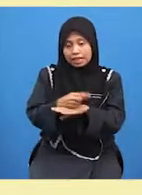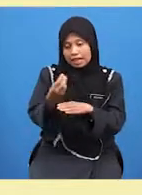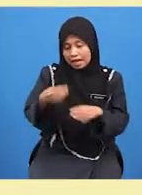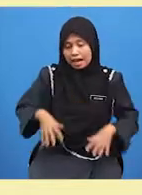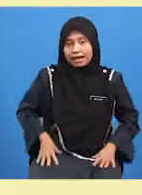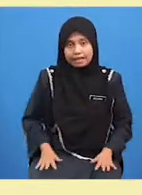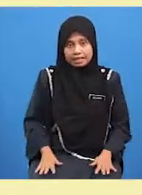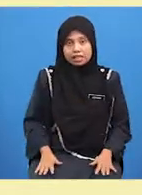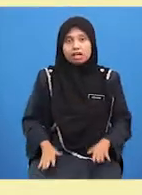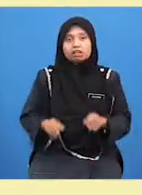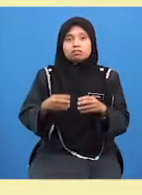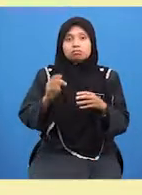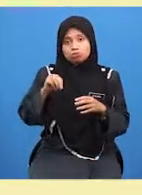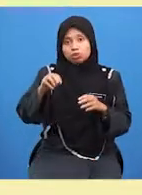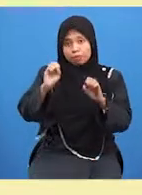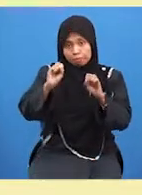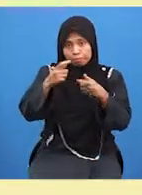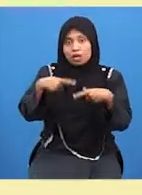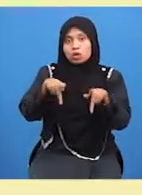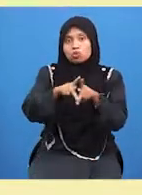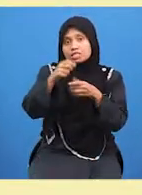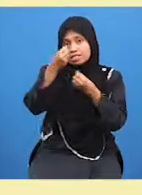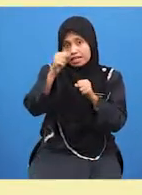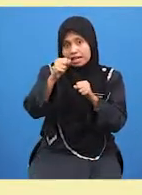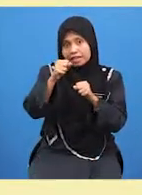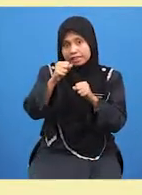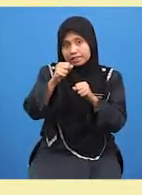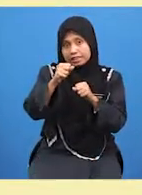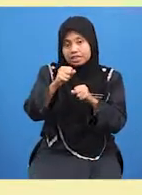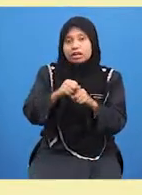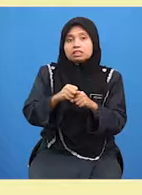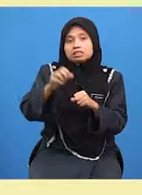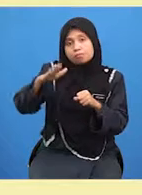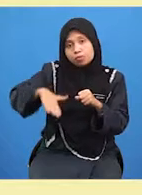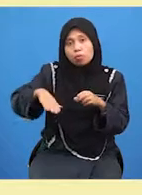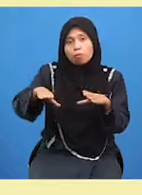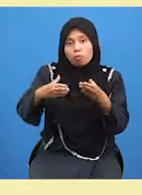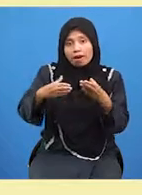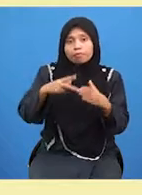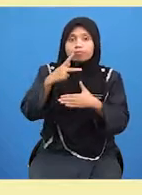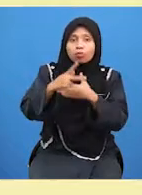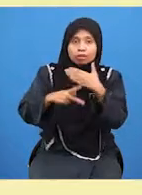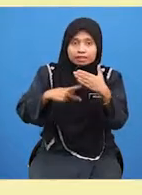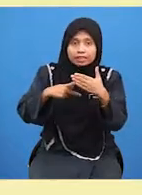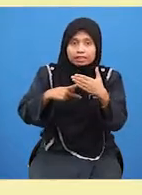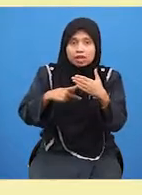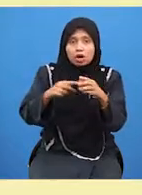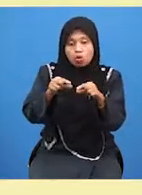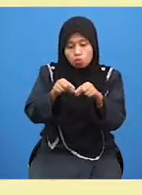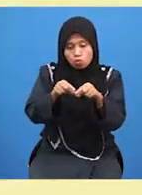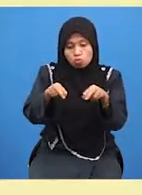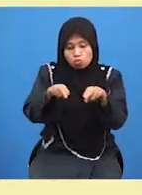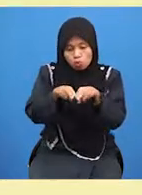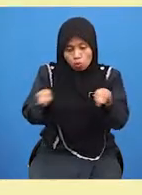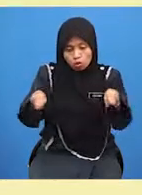murid perlu menyediakan pola sebelum melaksanakan proses mengukur,